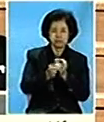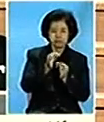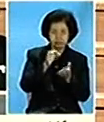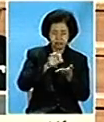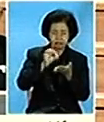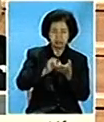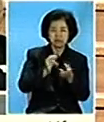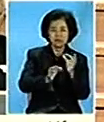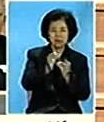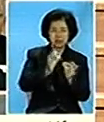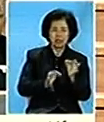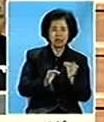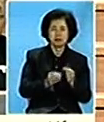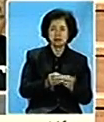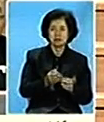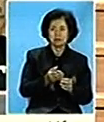บกวนท่าน